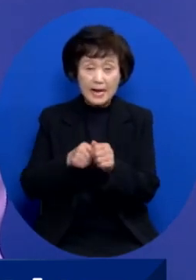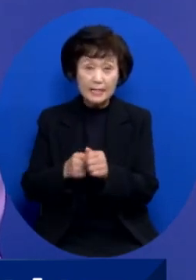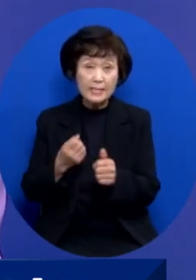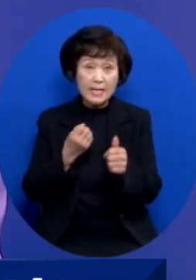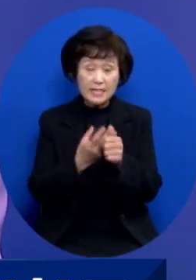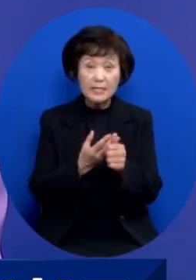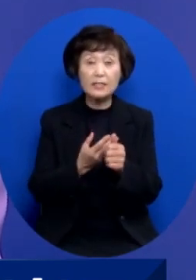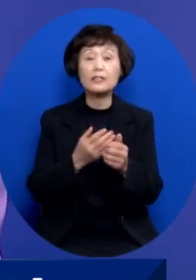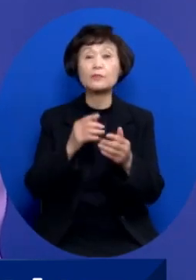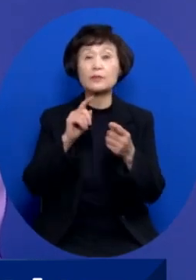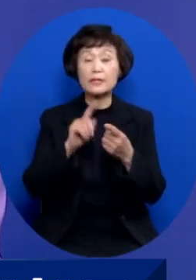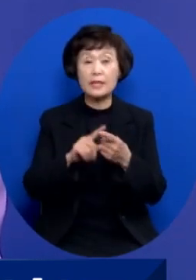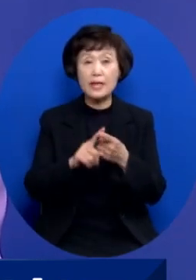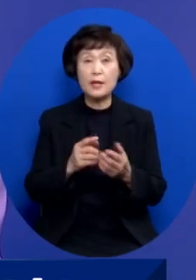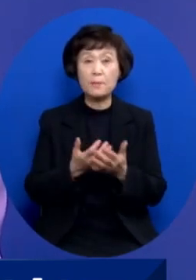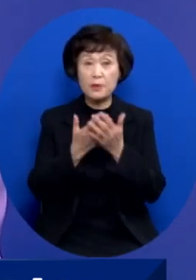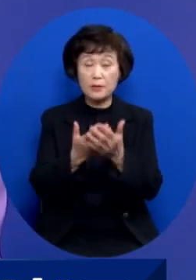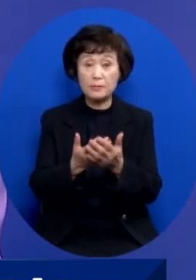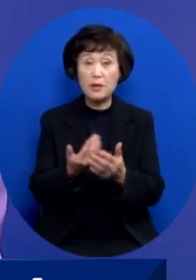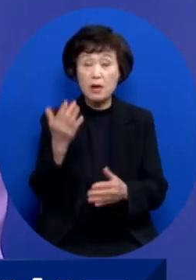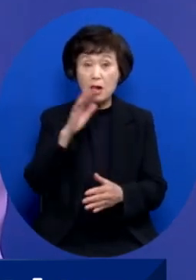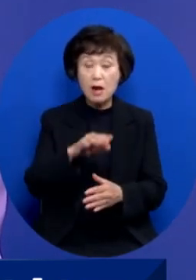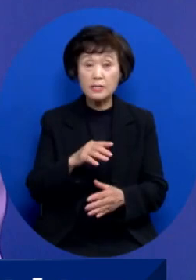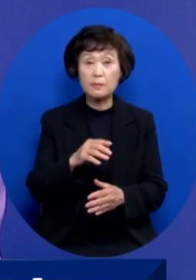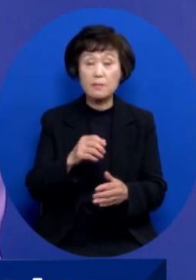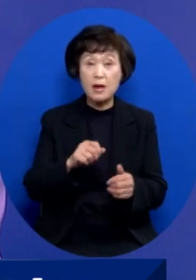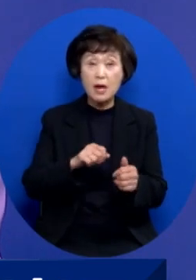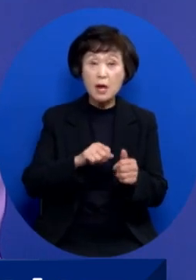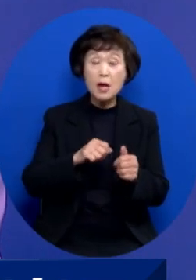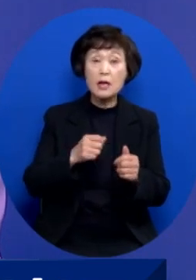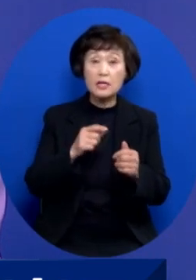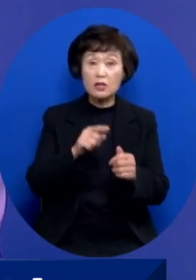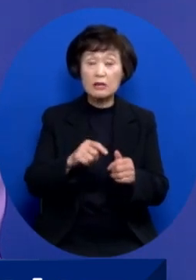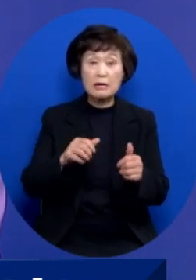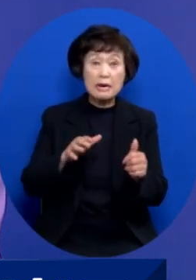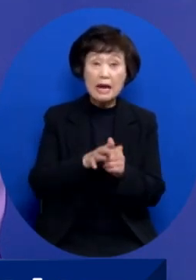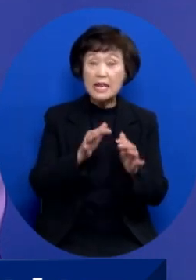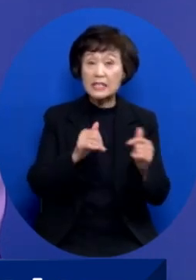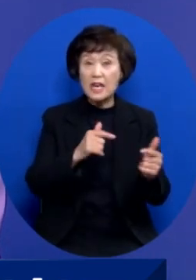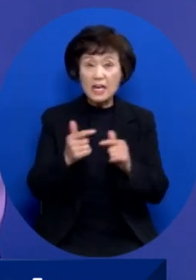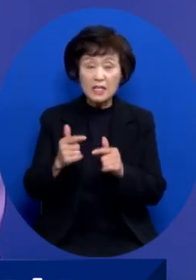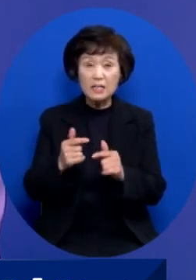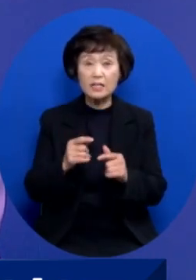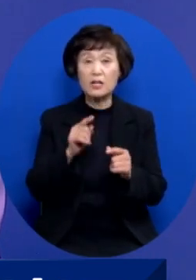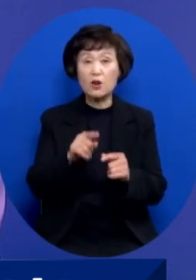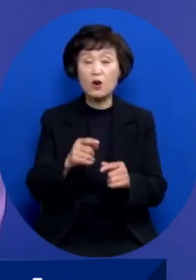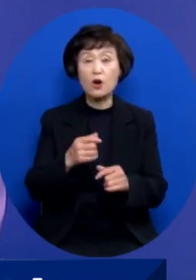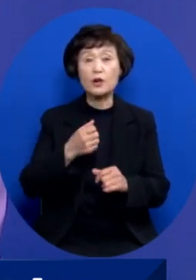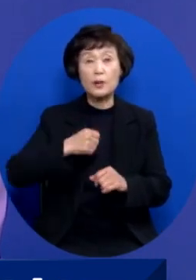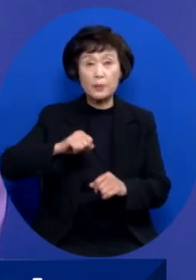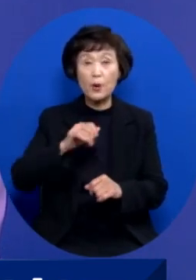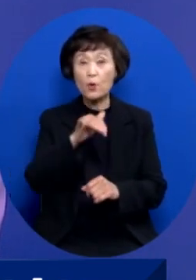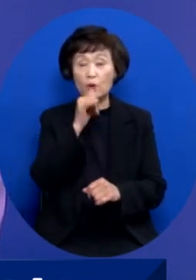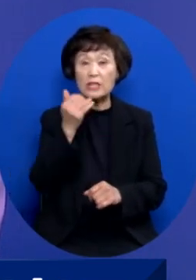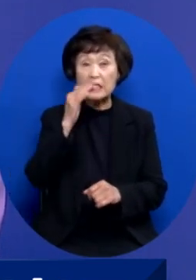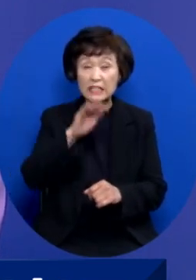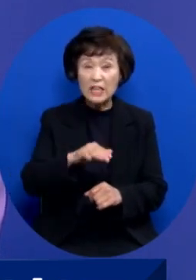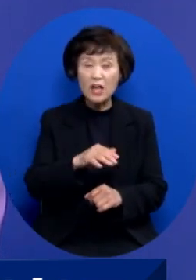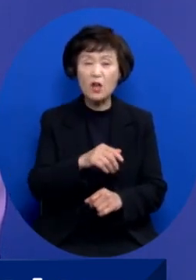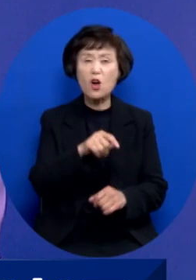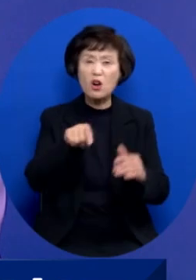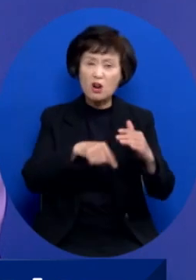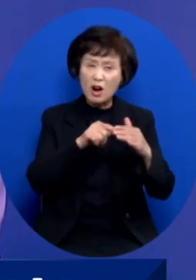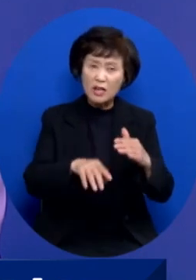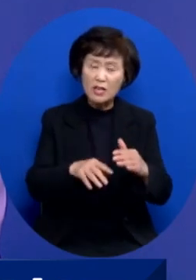피해 당사자들이 진술을 거부하고 있는데요. 전피원은 피해자들이 신천지 조직 안에서 무방비 상태로 노출돼 있다고